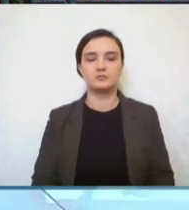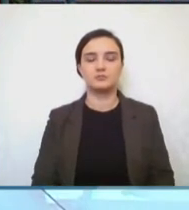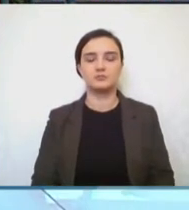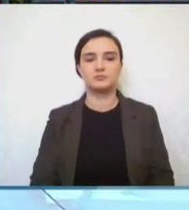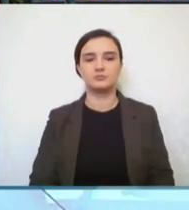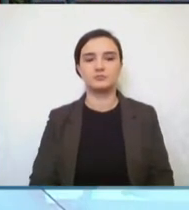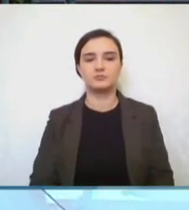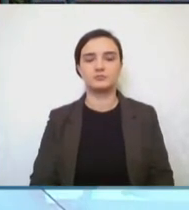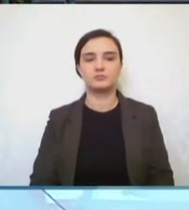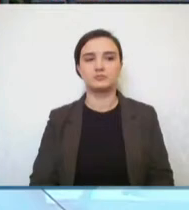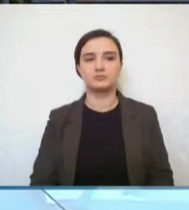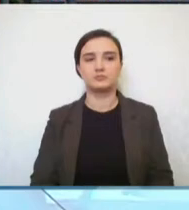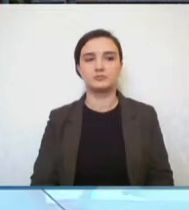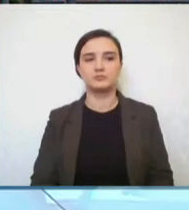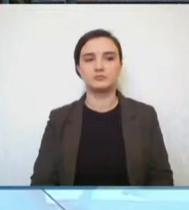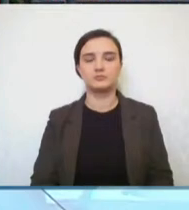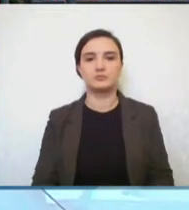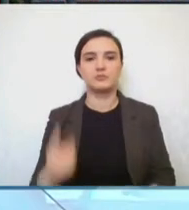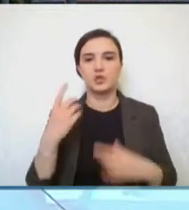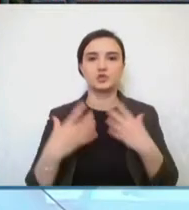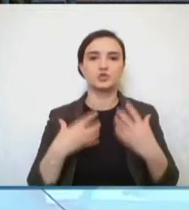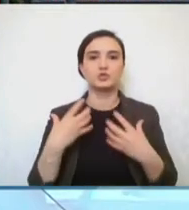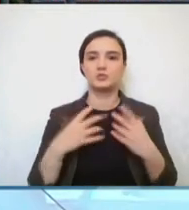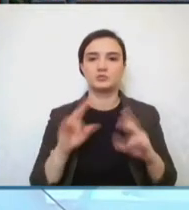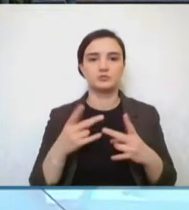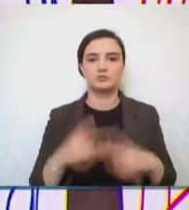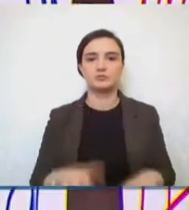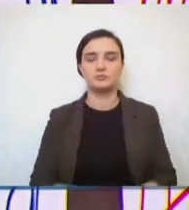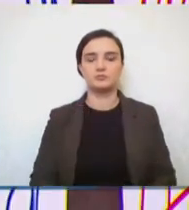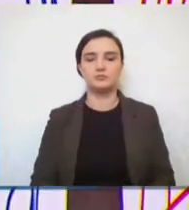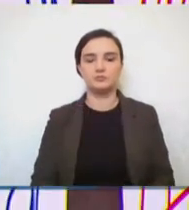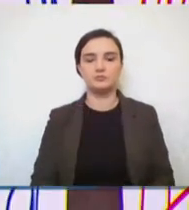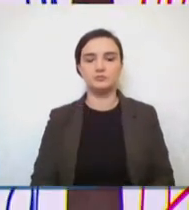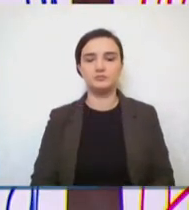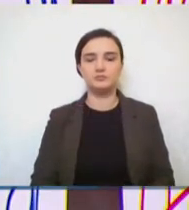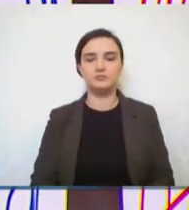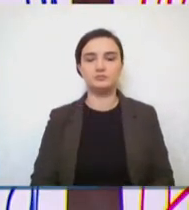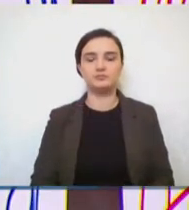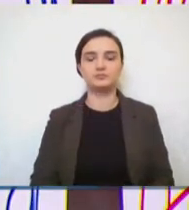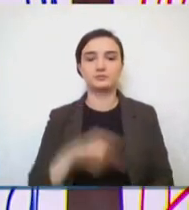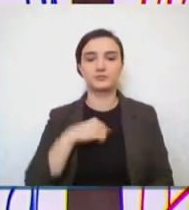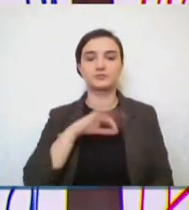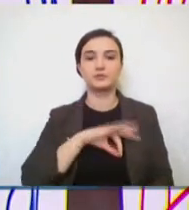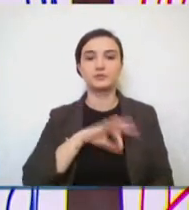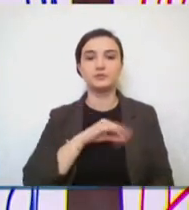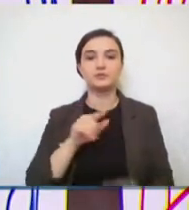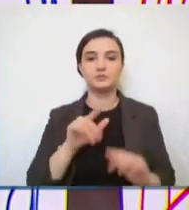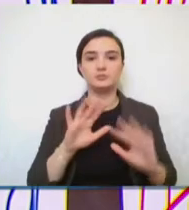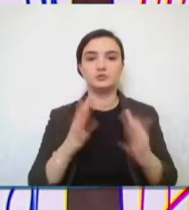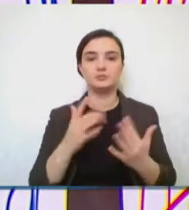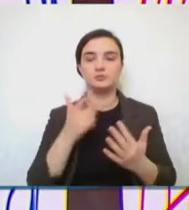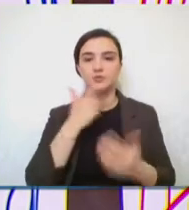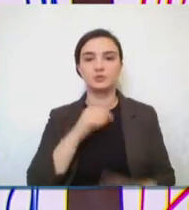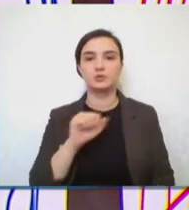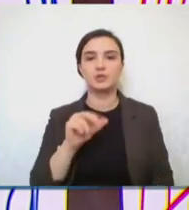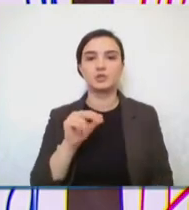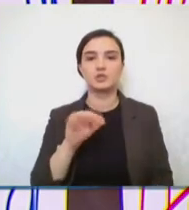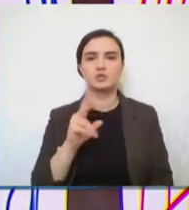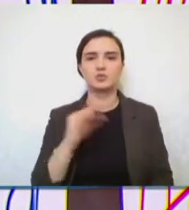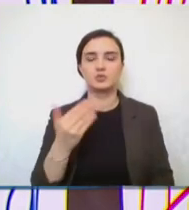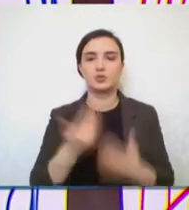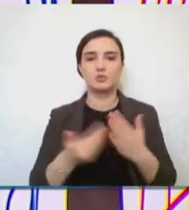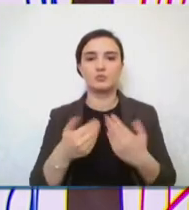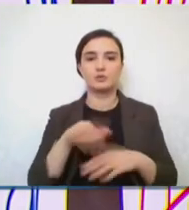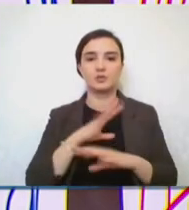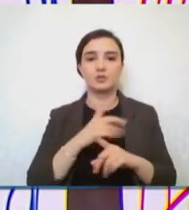არაადეკვატურ შეფასებებში და აჟიოტაჟში. და მე ვისარგებლებ შემთხვევით, ბატონ აჯიკოს რეკომენდაცია ძალიან